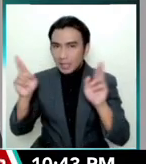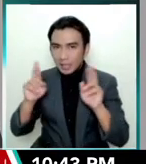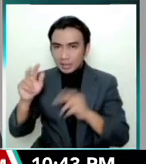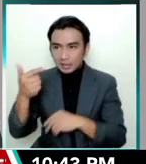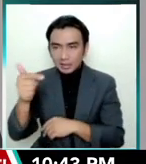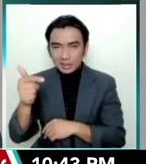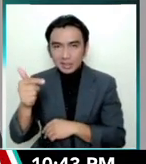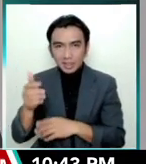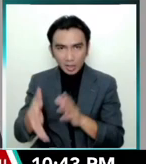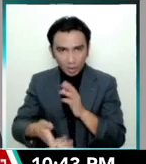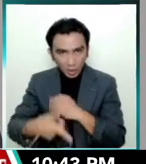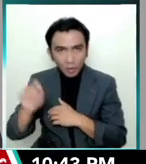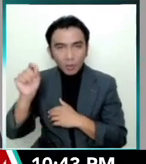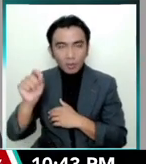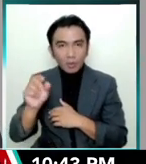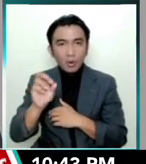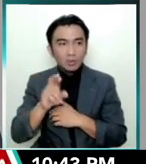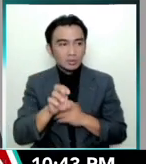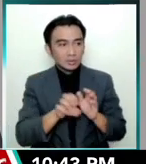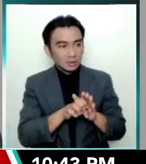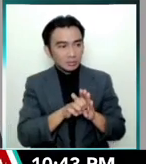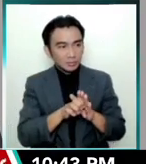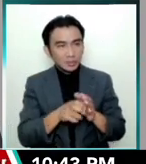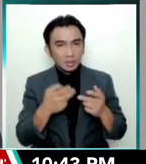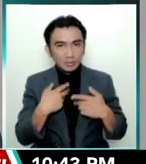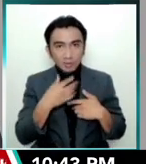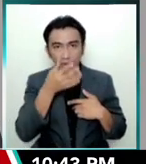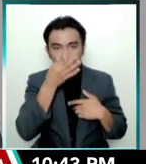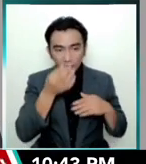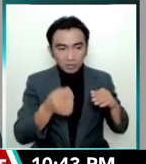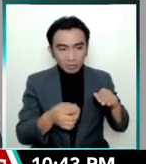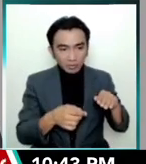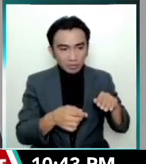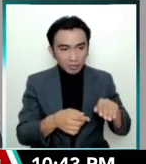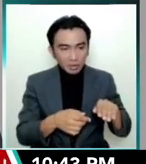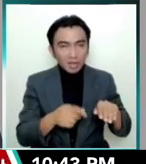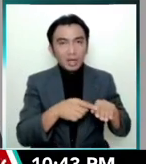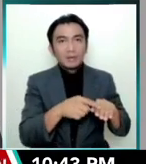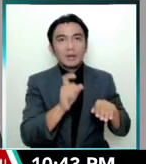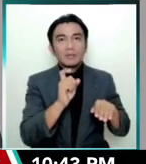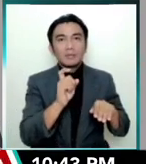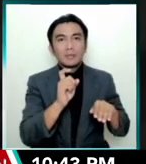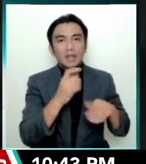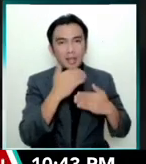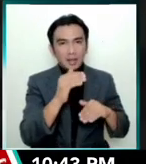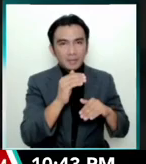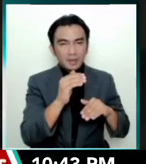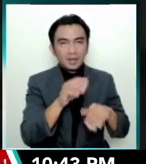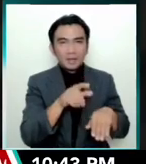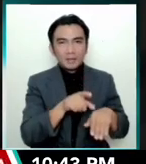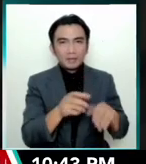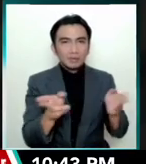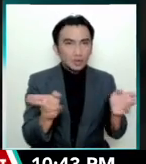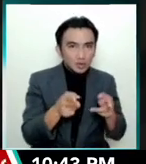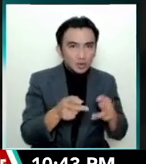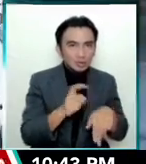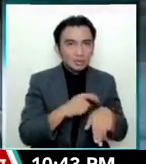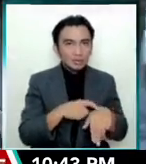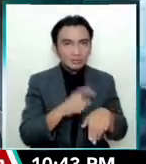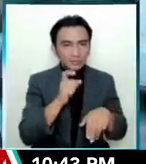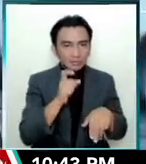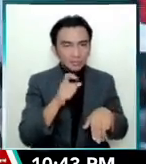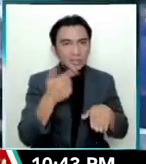Kung konti naman ang sasakyan doon, ililimit niya yung time ng mas maikli. Nasa phase 5 na rin